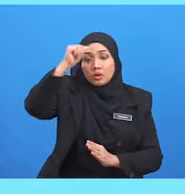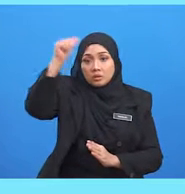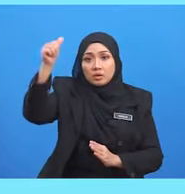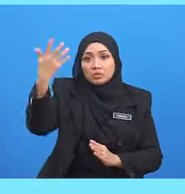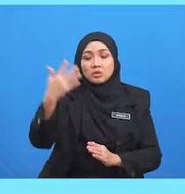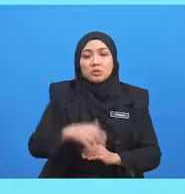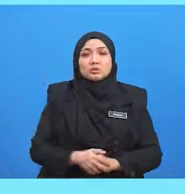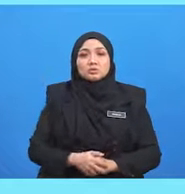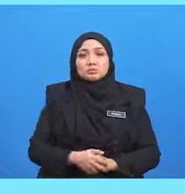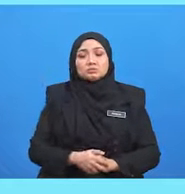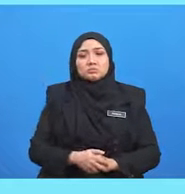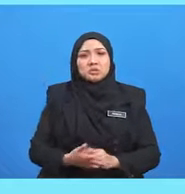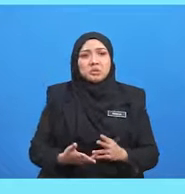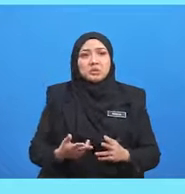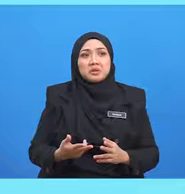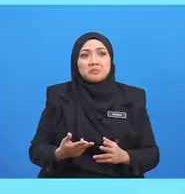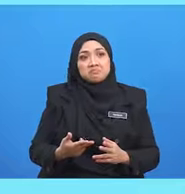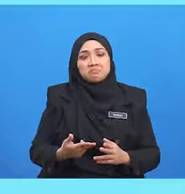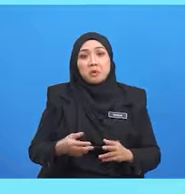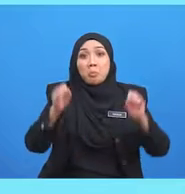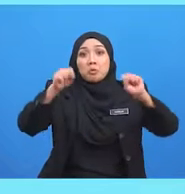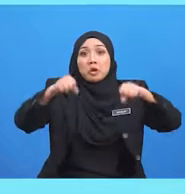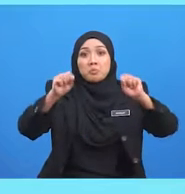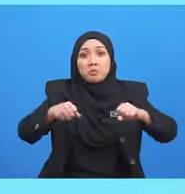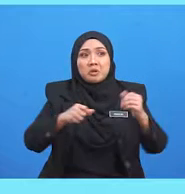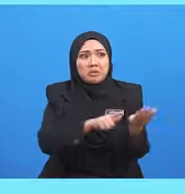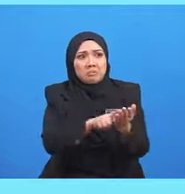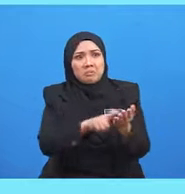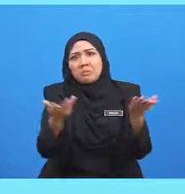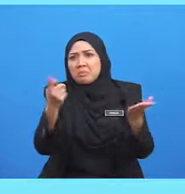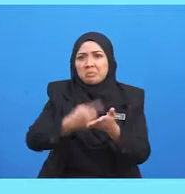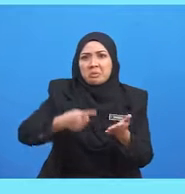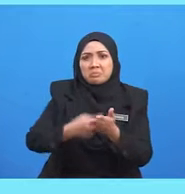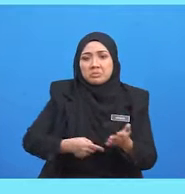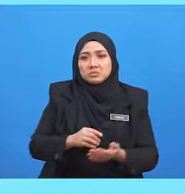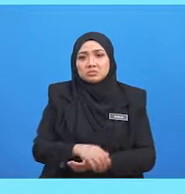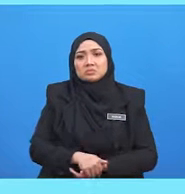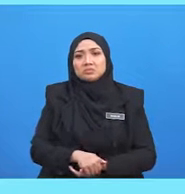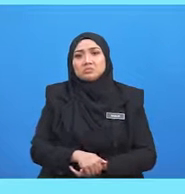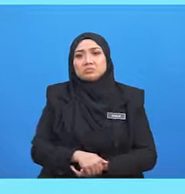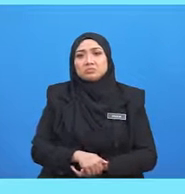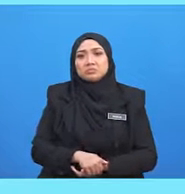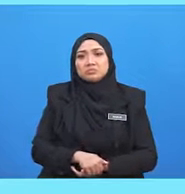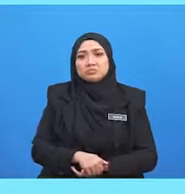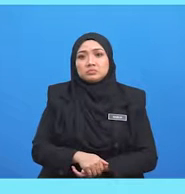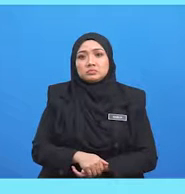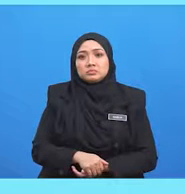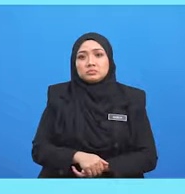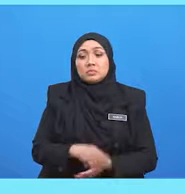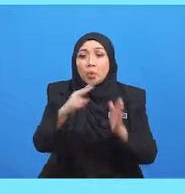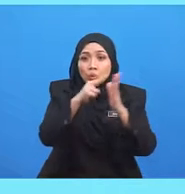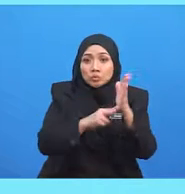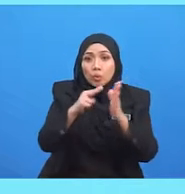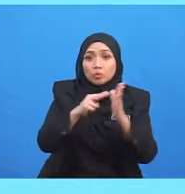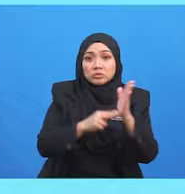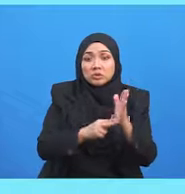Beriktikad bahawa undang-undang syariah berteraskan Al-Quran dan As-Sunnah ialah undang-undang yang lapuk